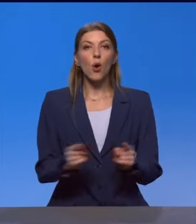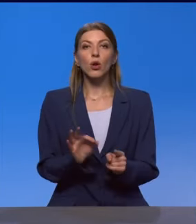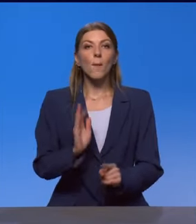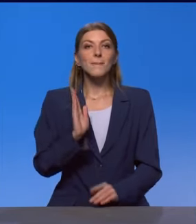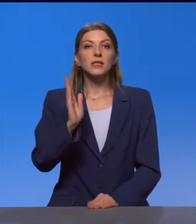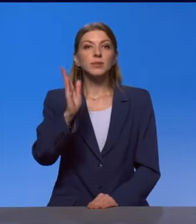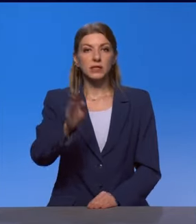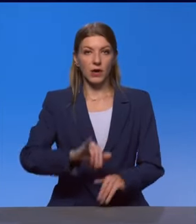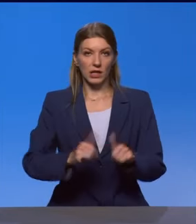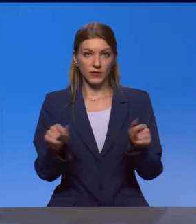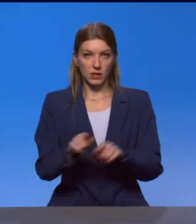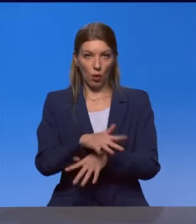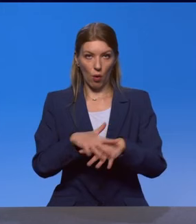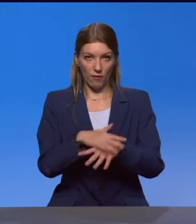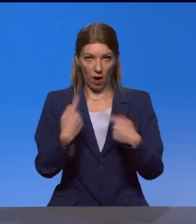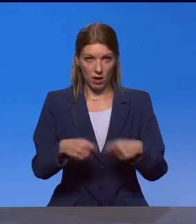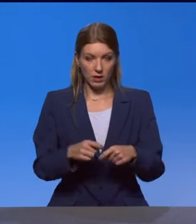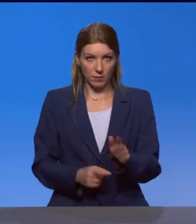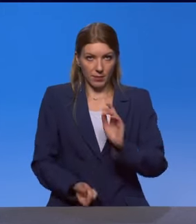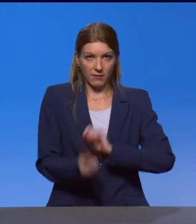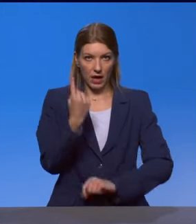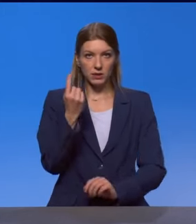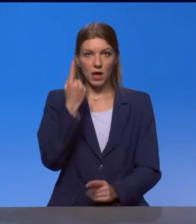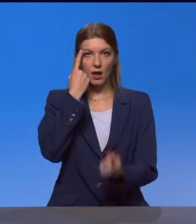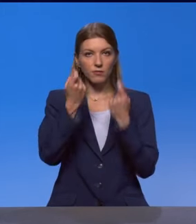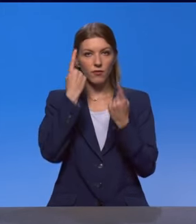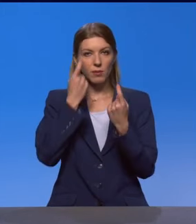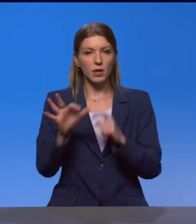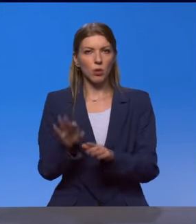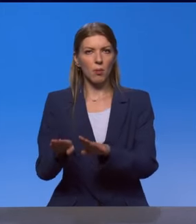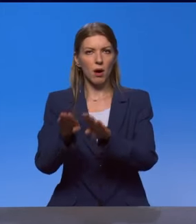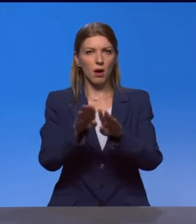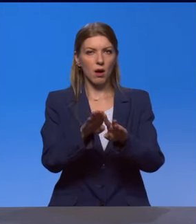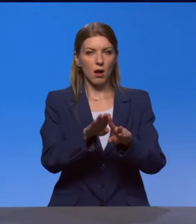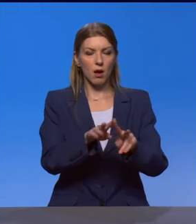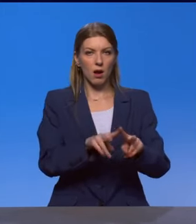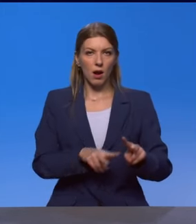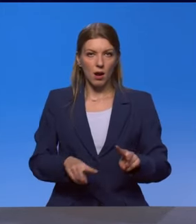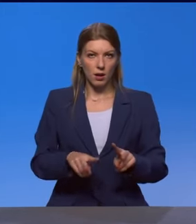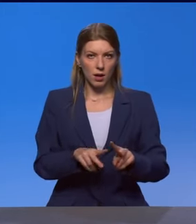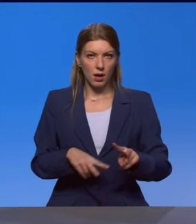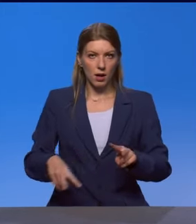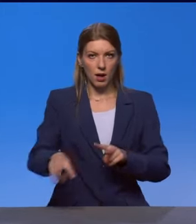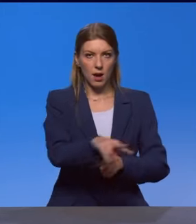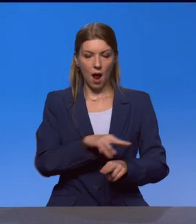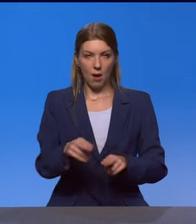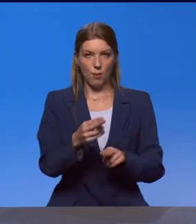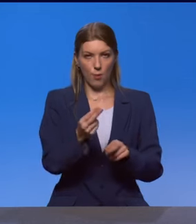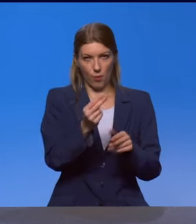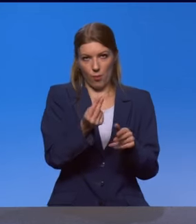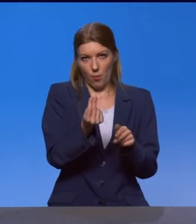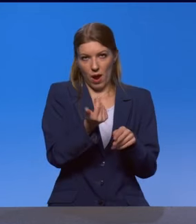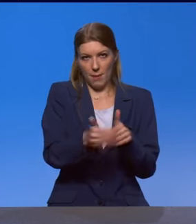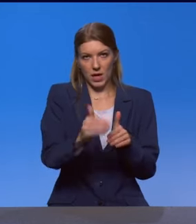рынка. Вот появляются информации по поводу единой ипотеки ИЖС, которая может заработать к середине 2024 года.